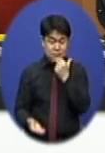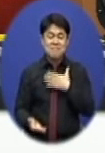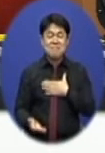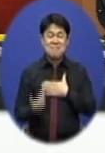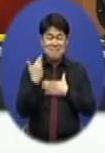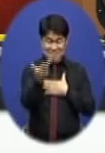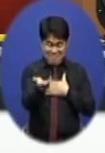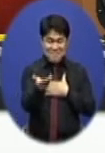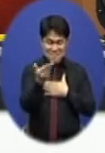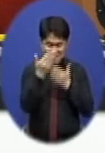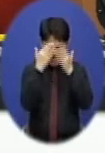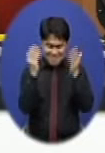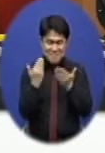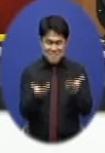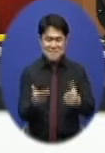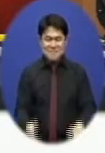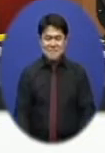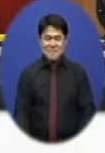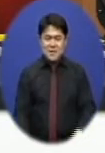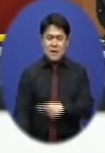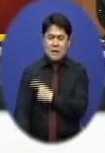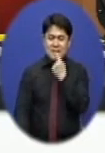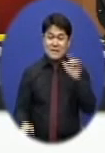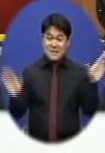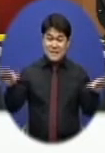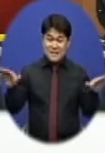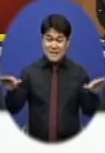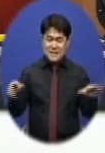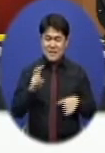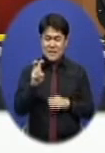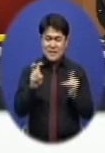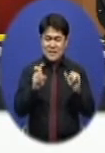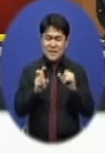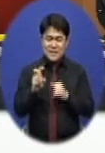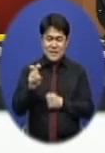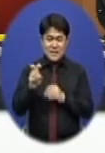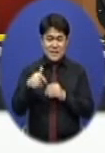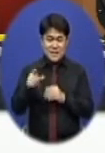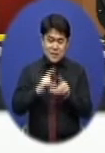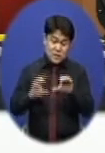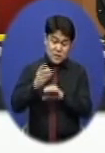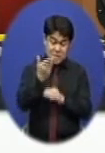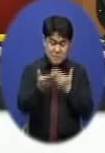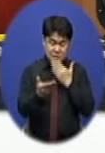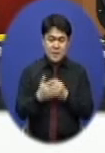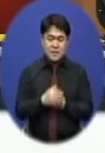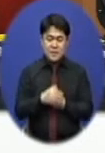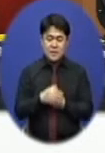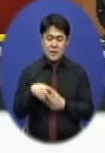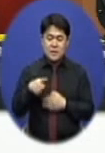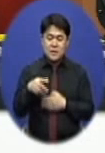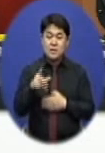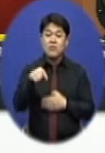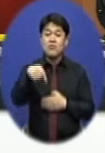시각 장애를 가지고 계시다니 아, 제가 드려야죠. 이렇게 천사요. 20장이라도 드려야 네. 되겠죠. 네. 예. 예. 자, 어머니.